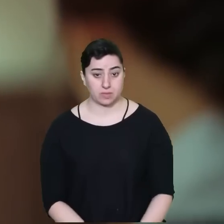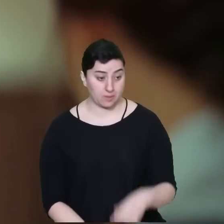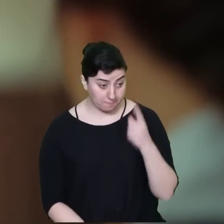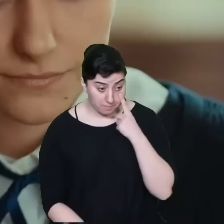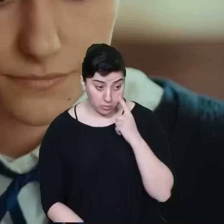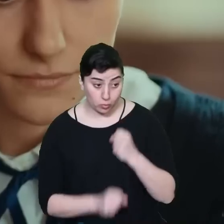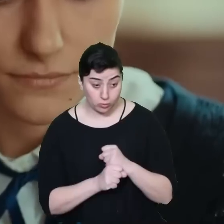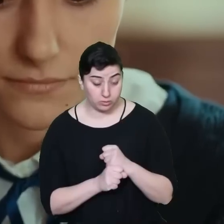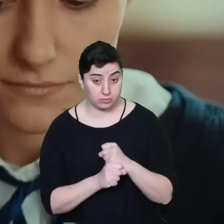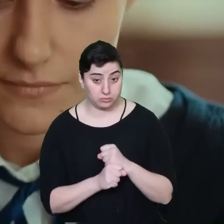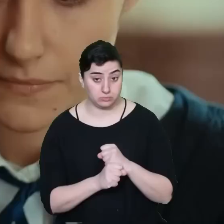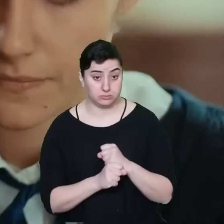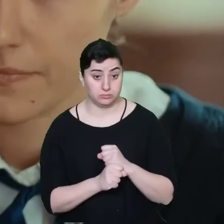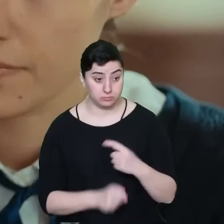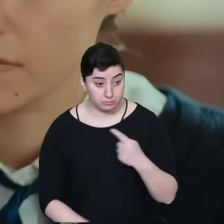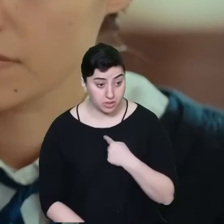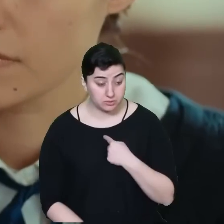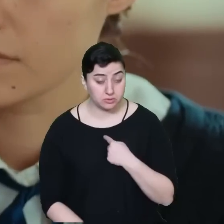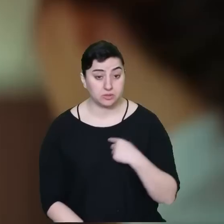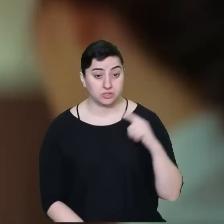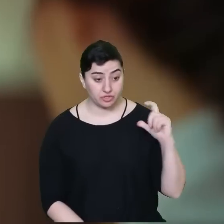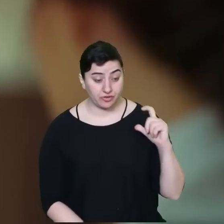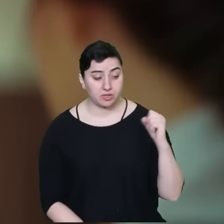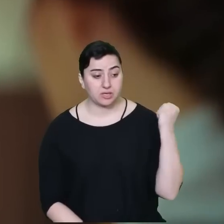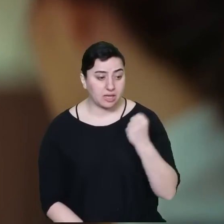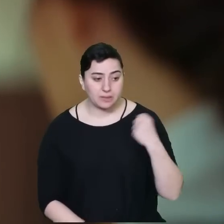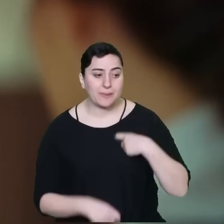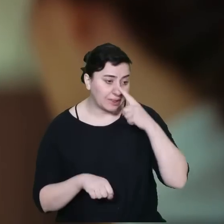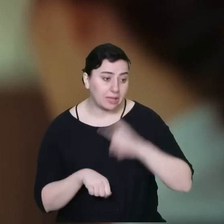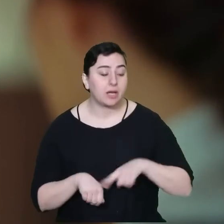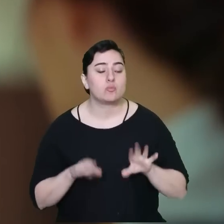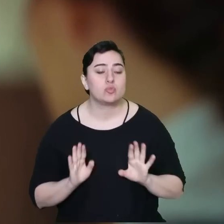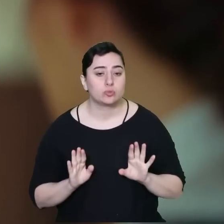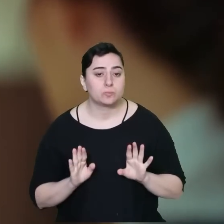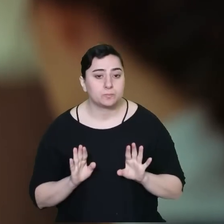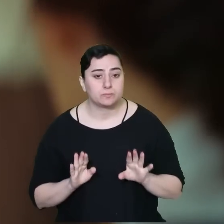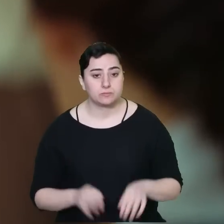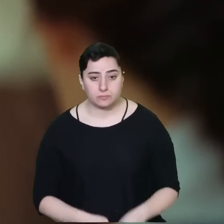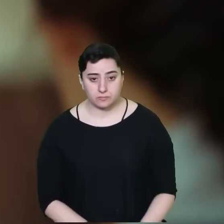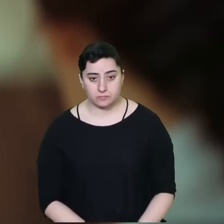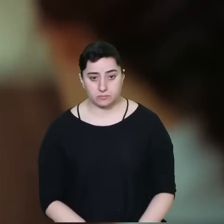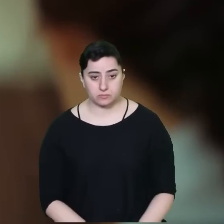Bak Güler. Ben Cevat'ın katil olduğuna inanmıyorum.